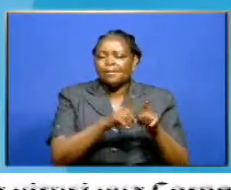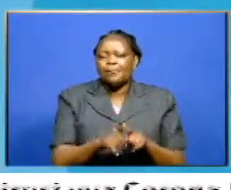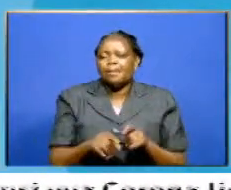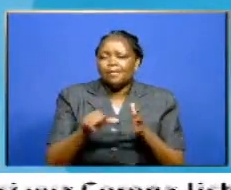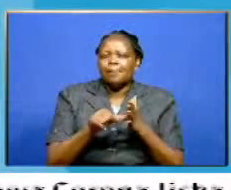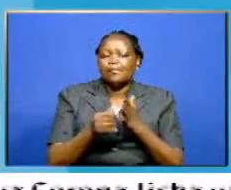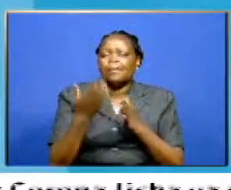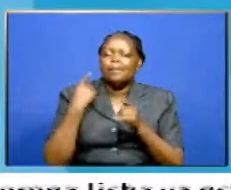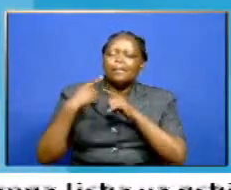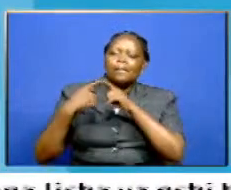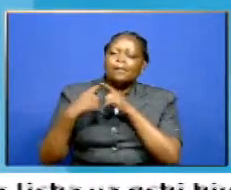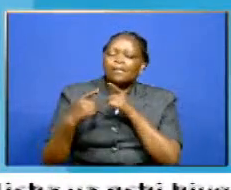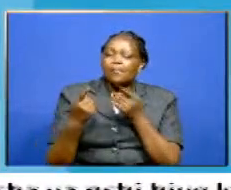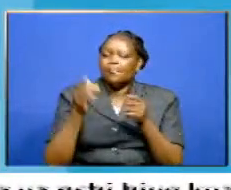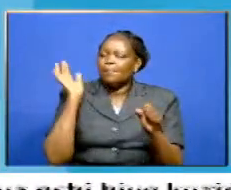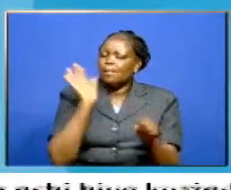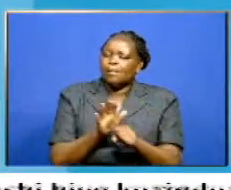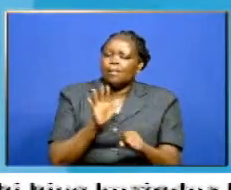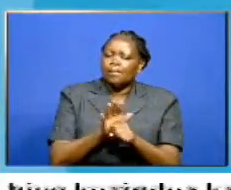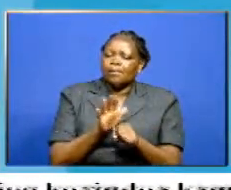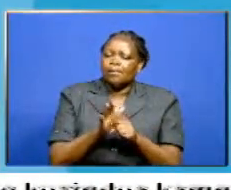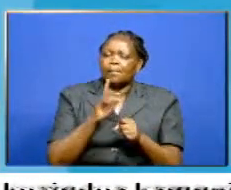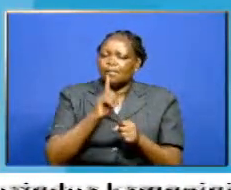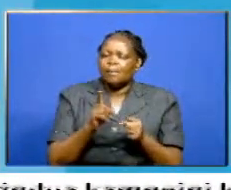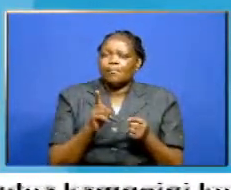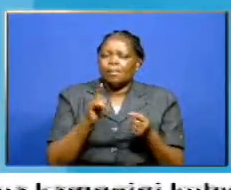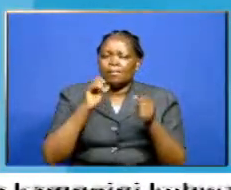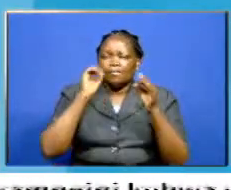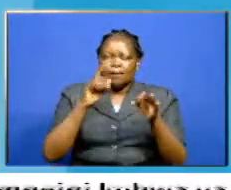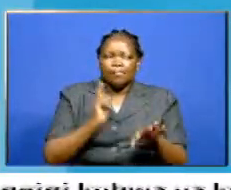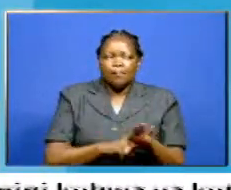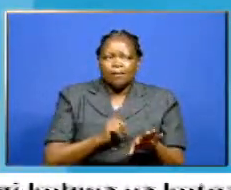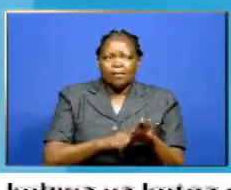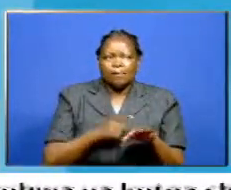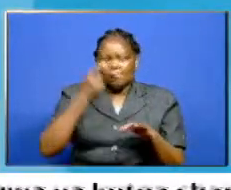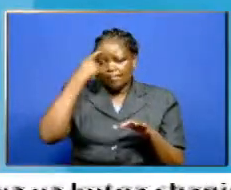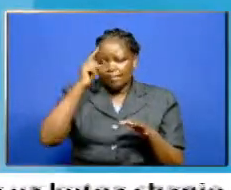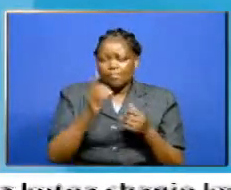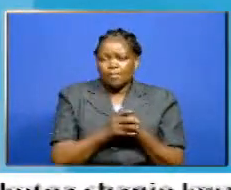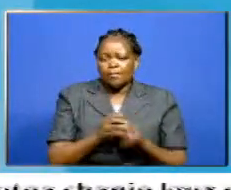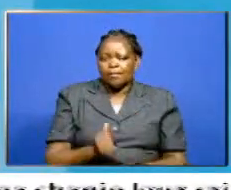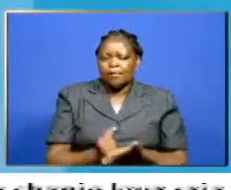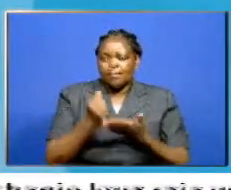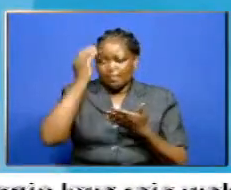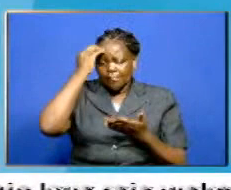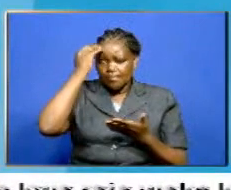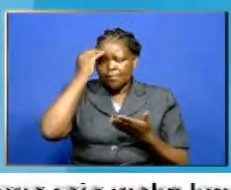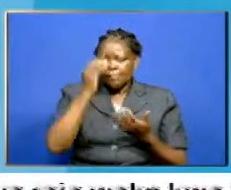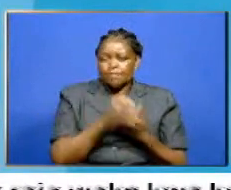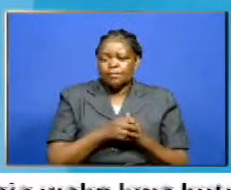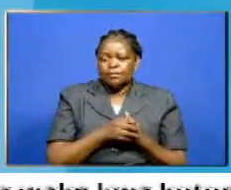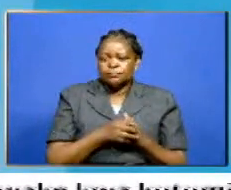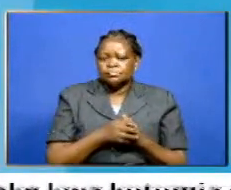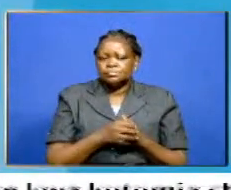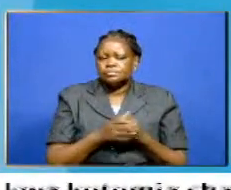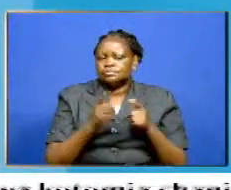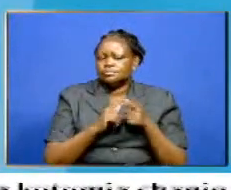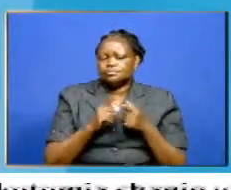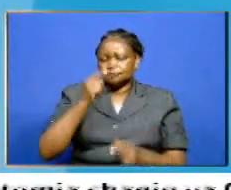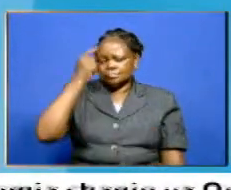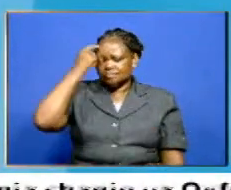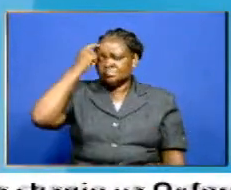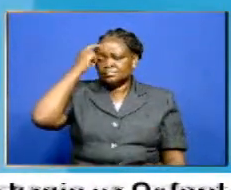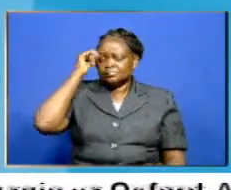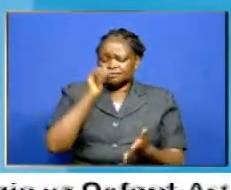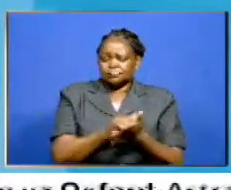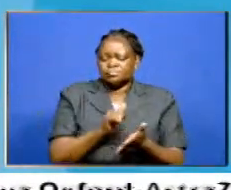amekuwa kipitia zimekuwa nyingi. Kwa hivyo ikifika ni wakati ambao tunafaa tuwasaidie wanafunzi wetu, sidhani kama tunafaa kusema